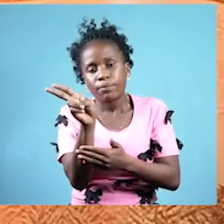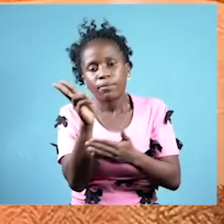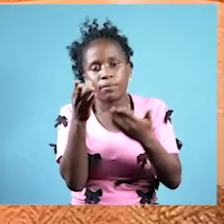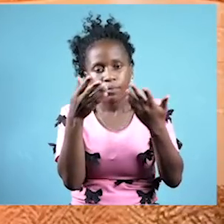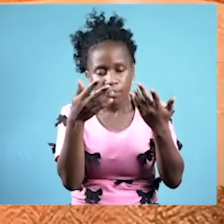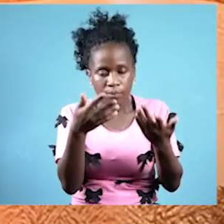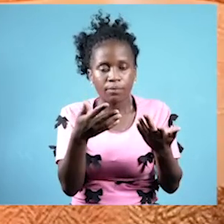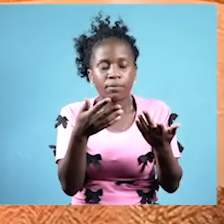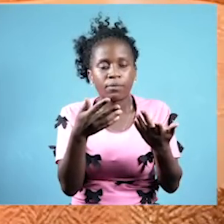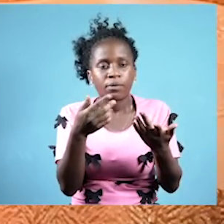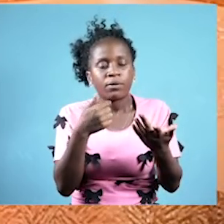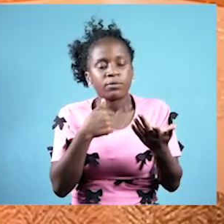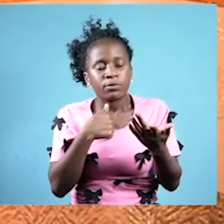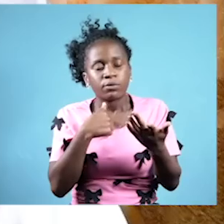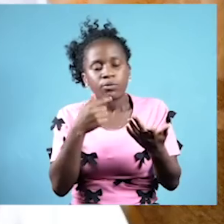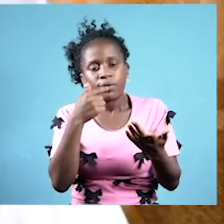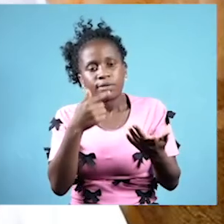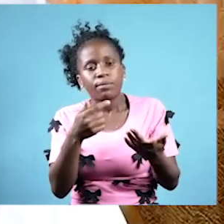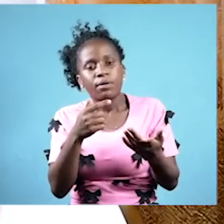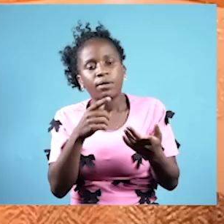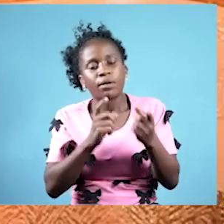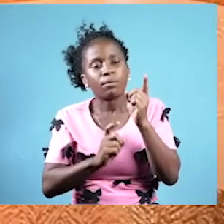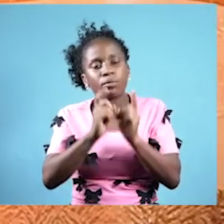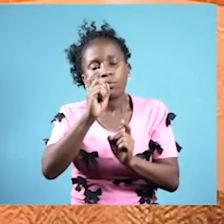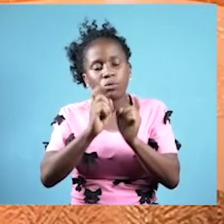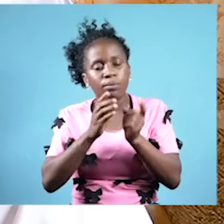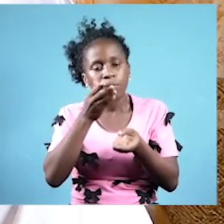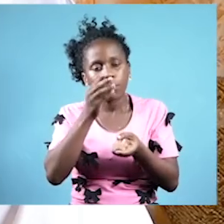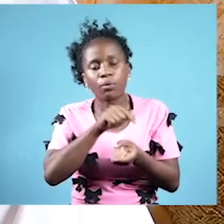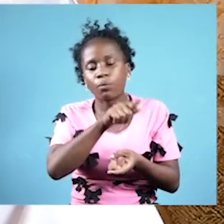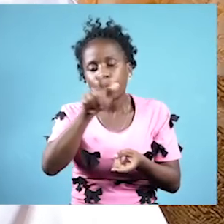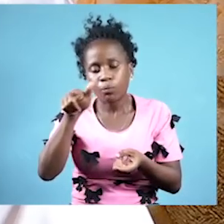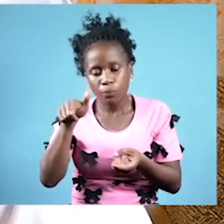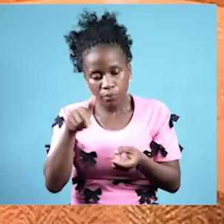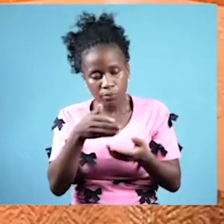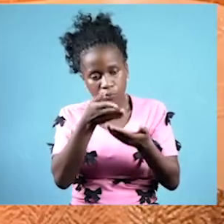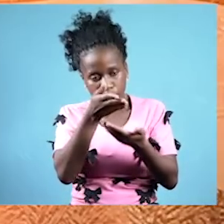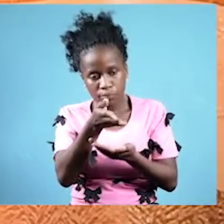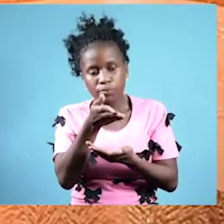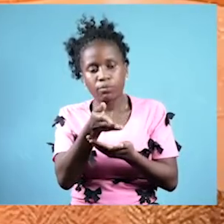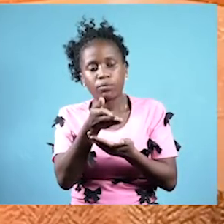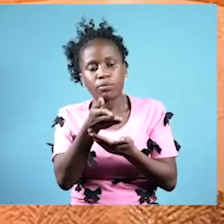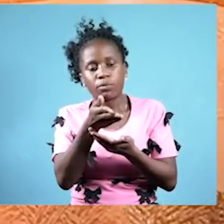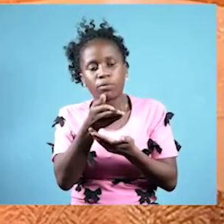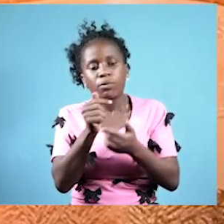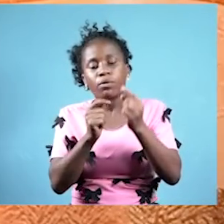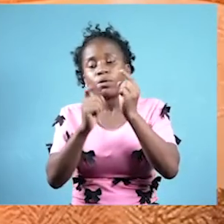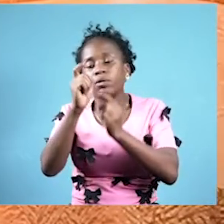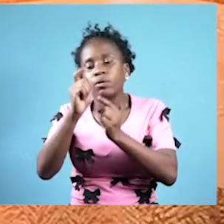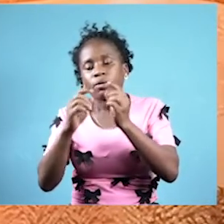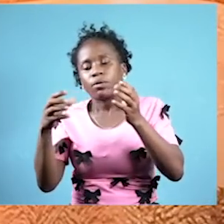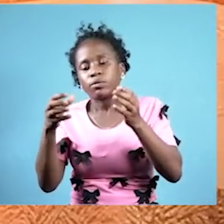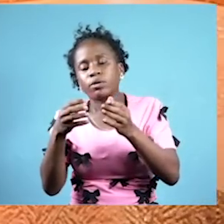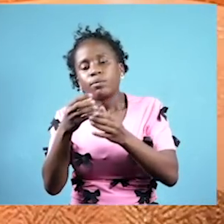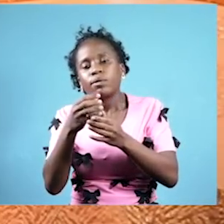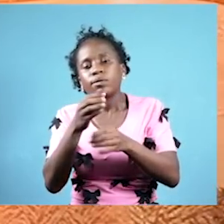sasa, unaweza kusemaje? Mwelekeo? Ndio. Unamaanisha nini na mwelekeo? Chama cha Mapinduzi